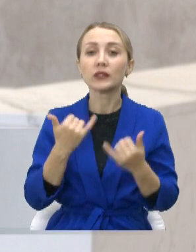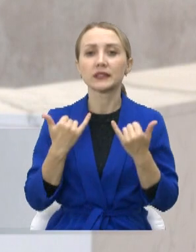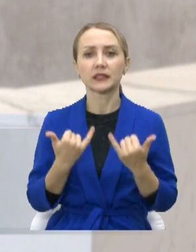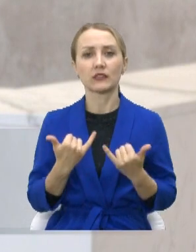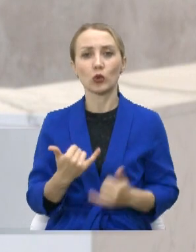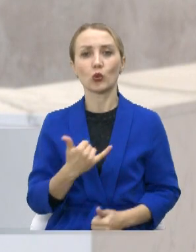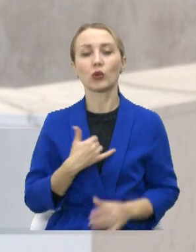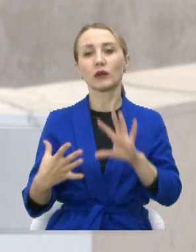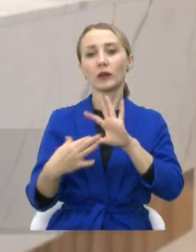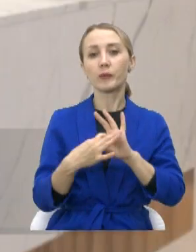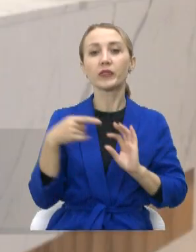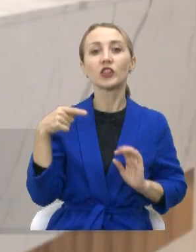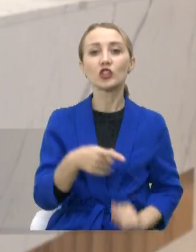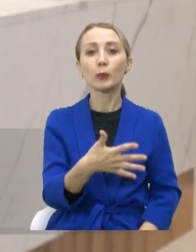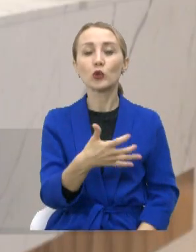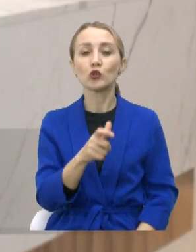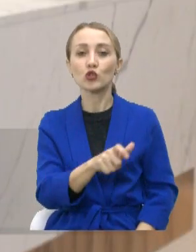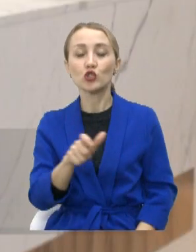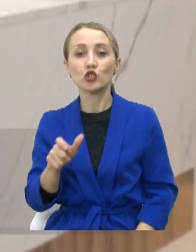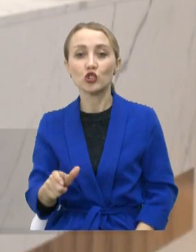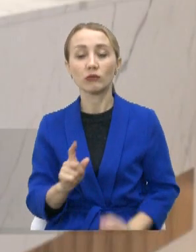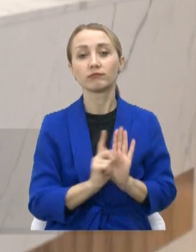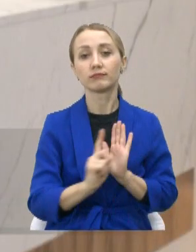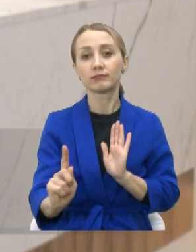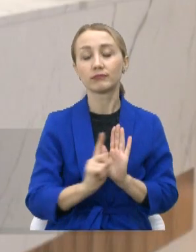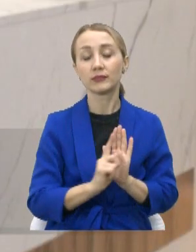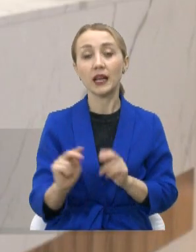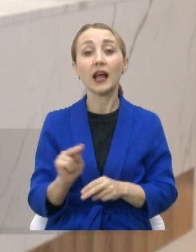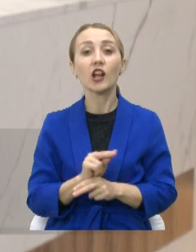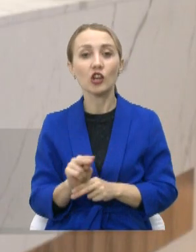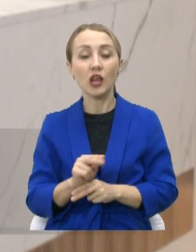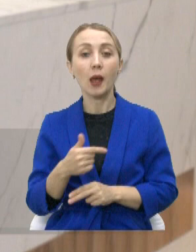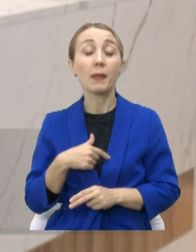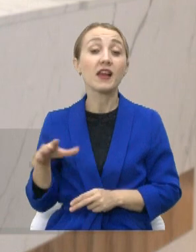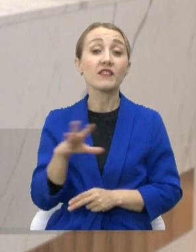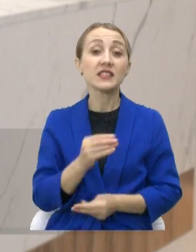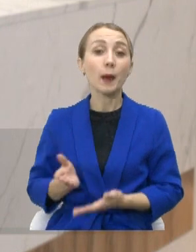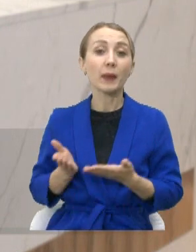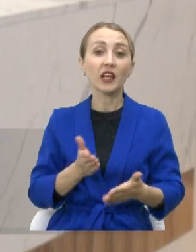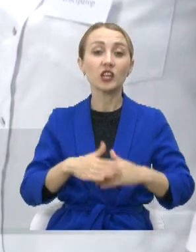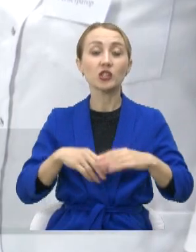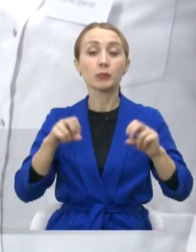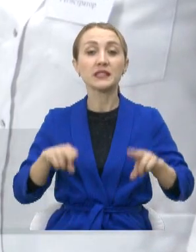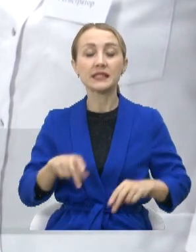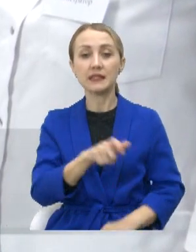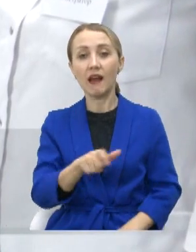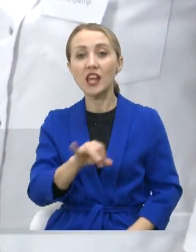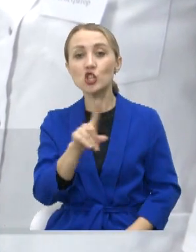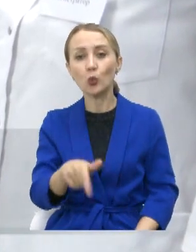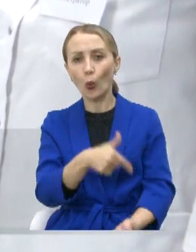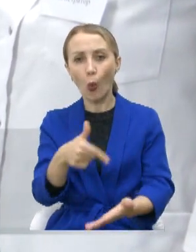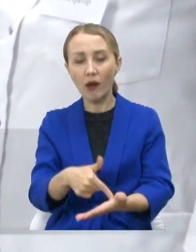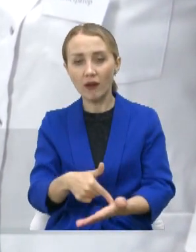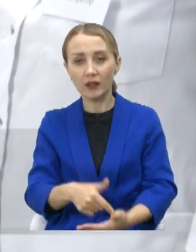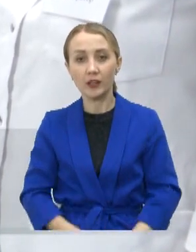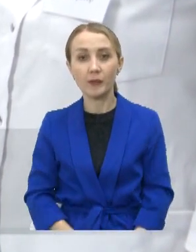нас прикреплено 1500 человек, дневной стационар. И, естественно, мы приглашаем всех русских специалистов из города. Акмарал